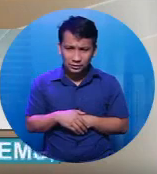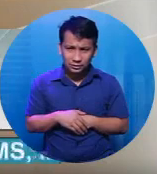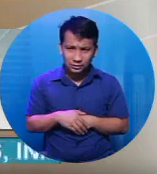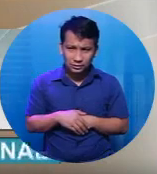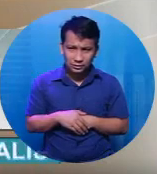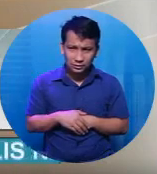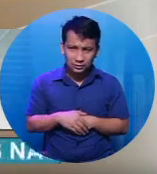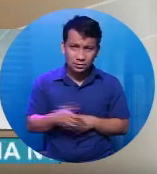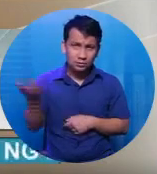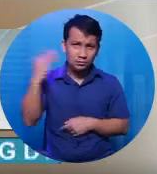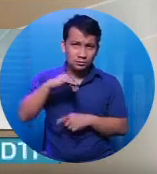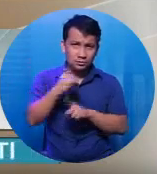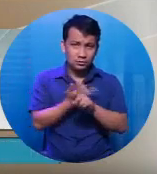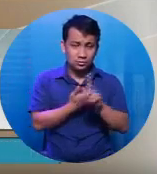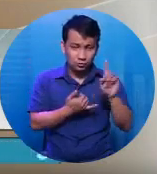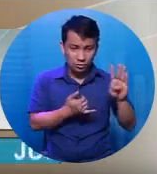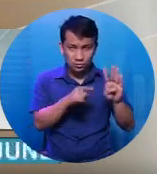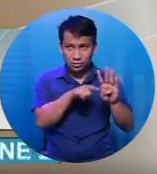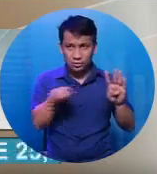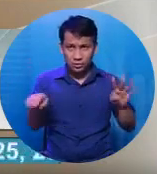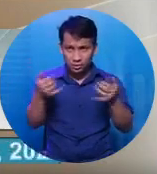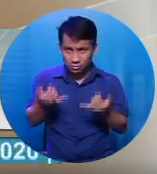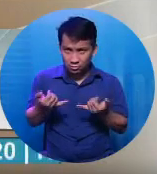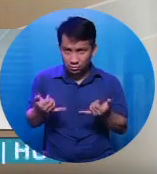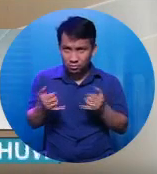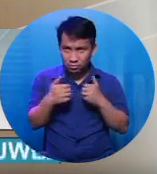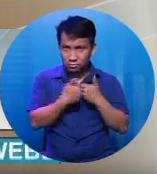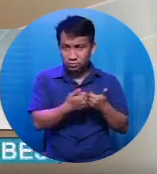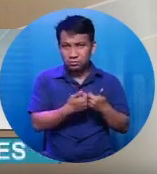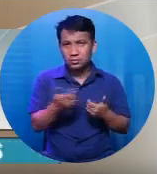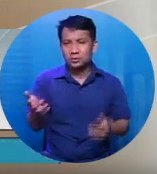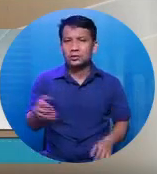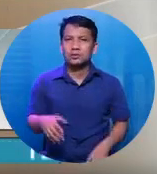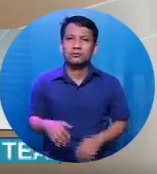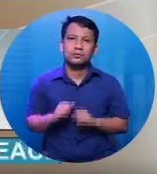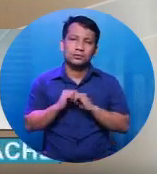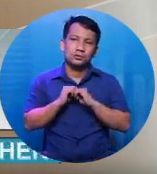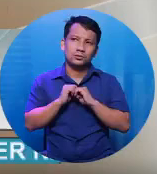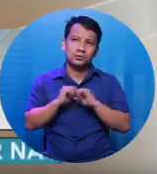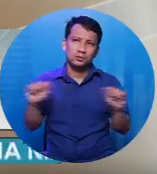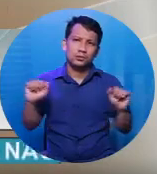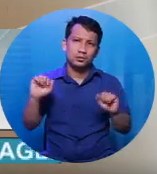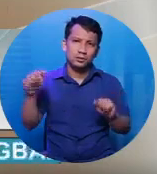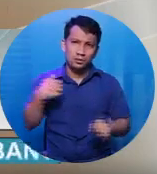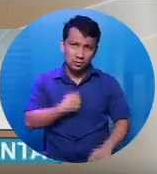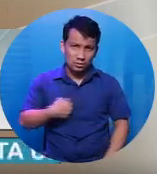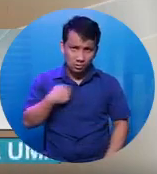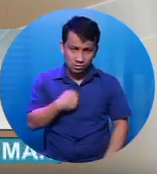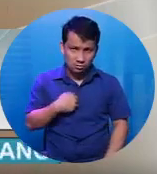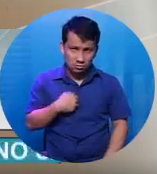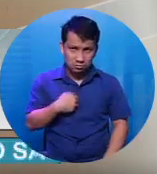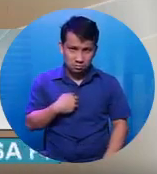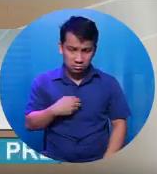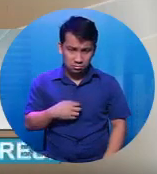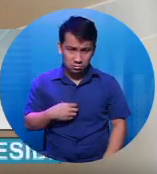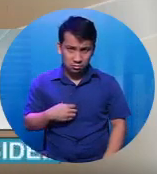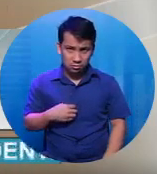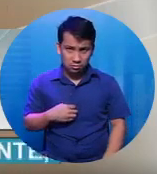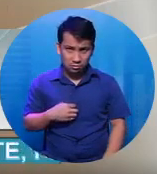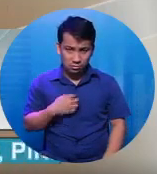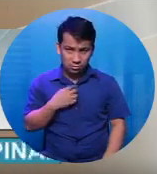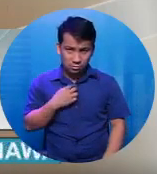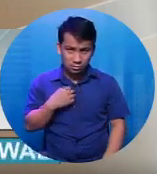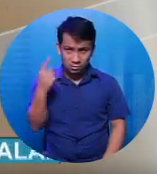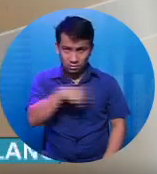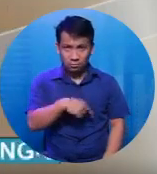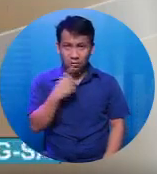Since January po hanggang ngayon. So ma'am. Na po yung nanay niya ng... So ma'am, the fact na nag-sorry siya sa inyo, meaning, umaamin siya